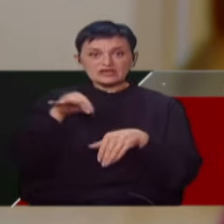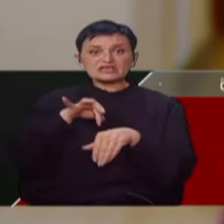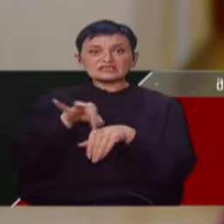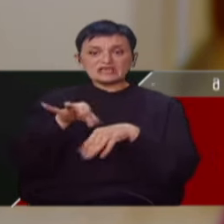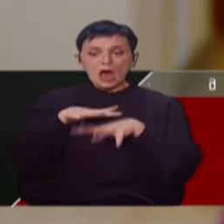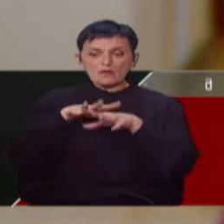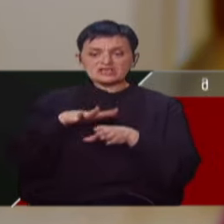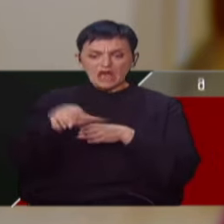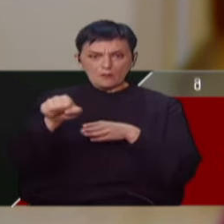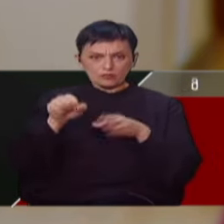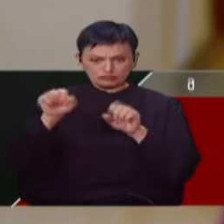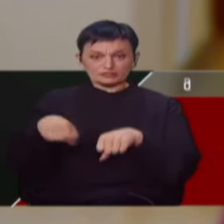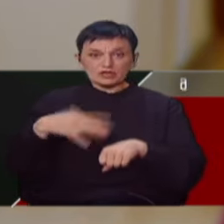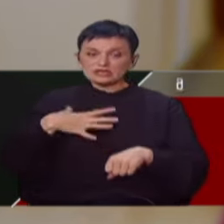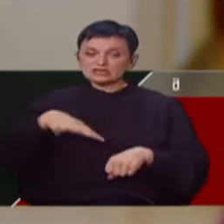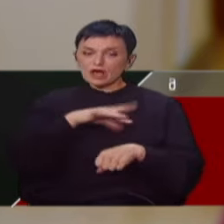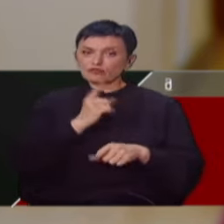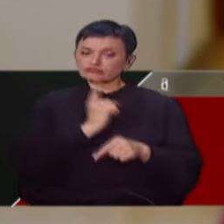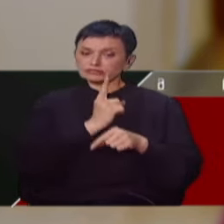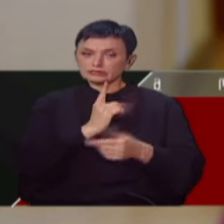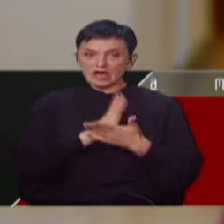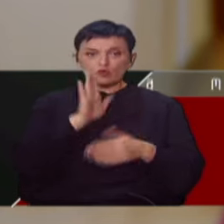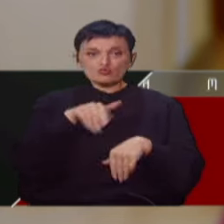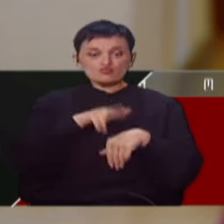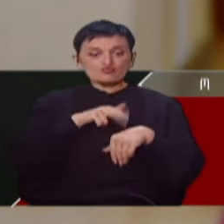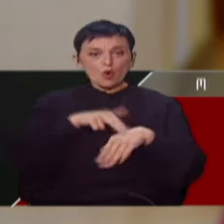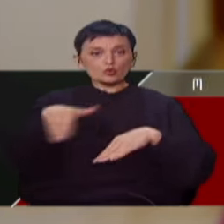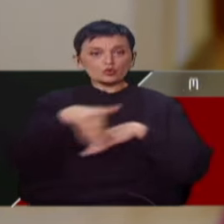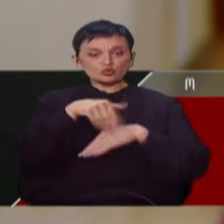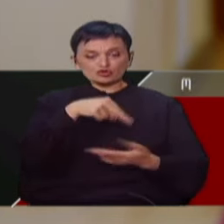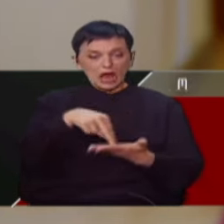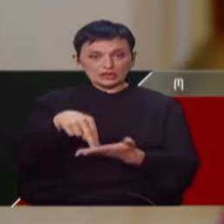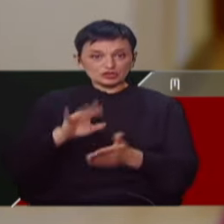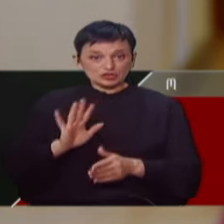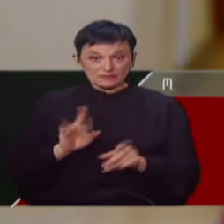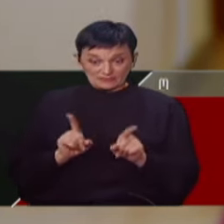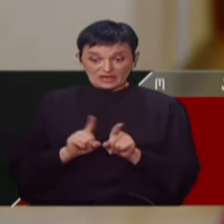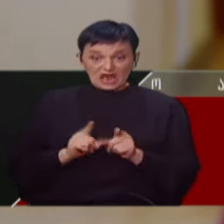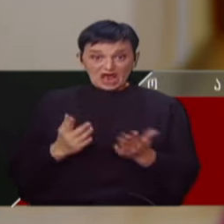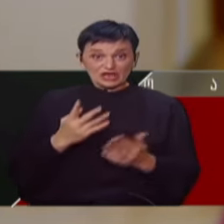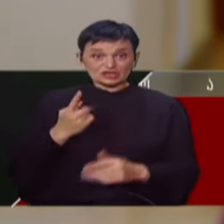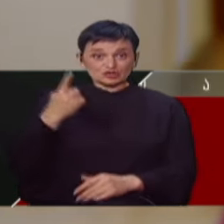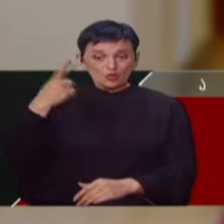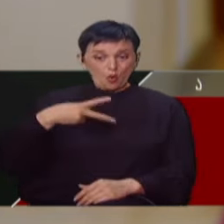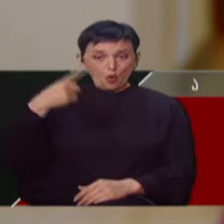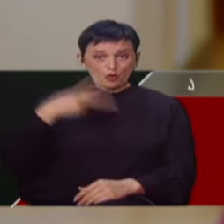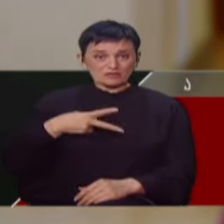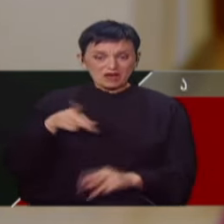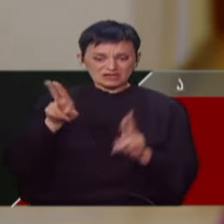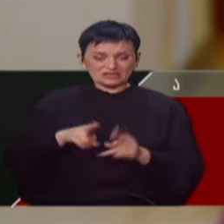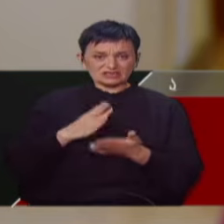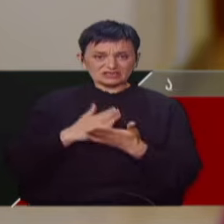აქციის დარბევა და საქართველოში დაუშვებელია, თუნდაც პოლიცია ქუჩაში არ იყოს მაშინ. აი ეს არის ორმაგი სტანდარტები და აქედან